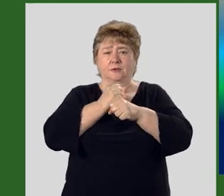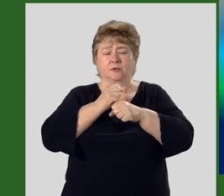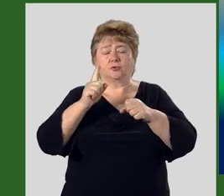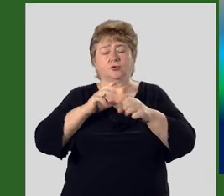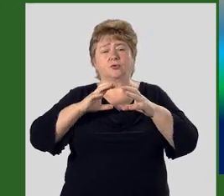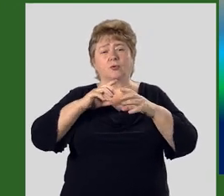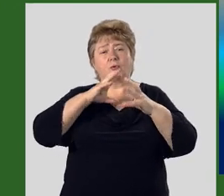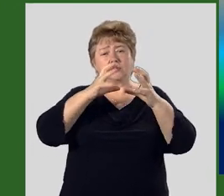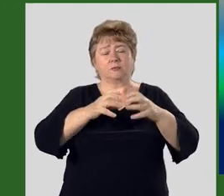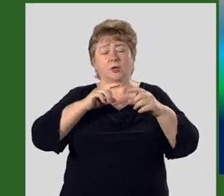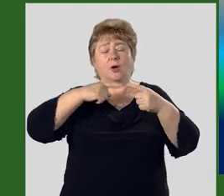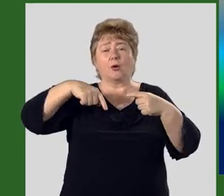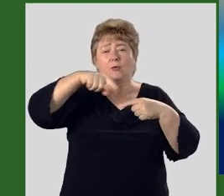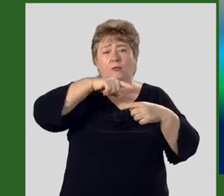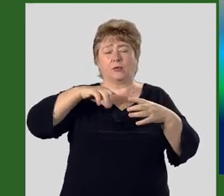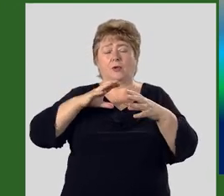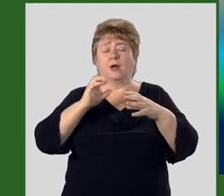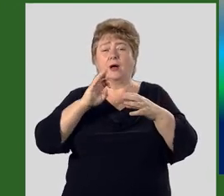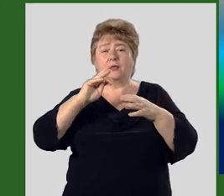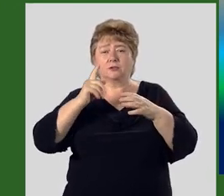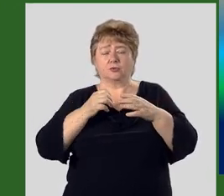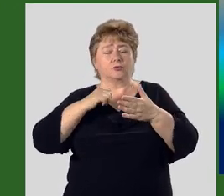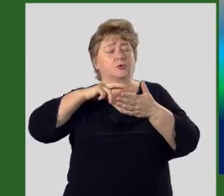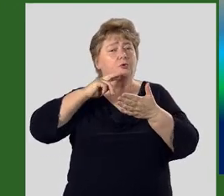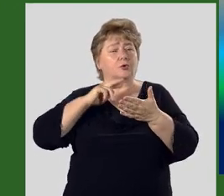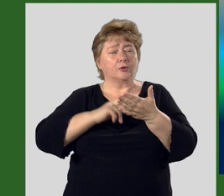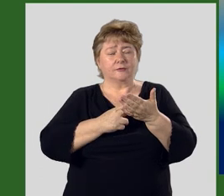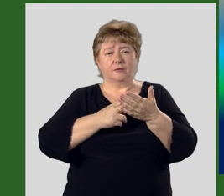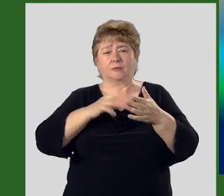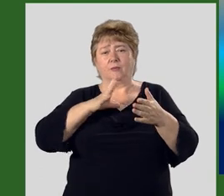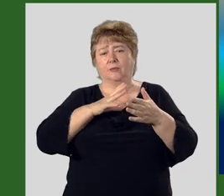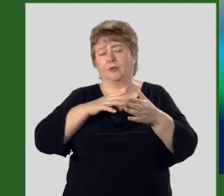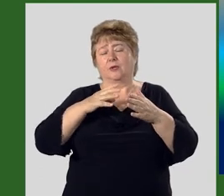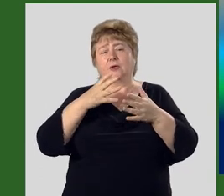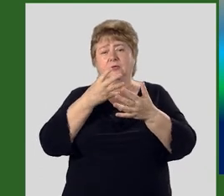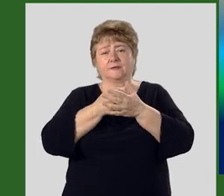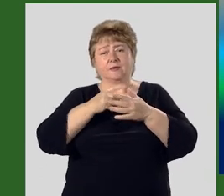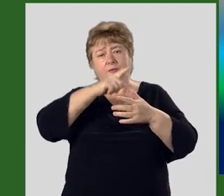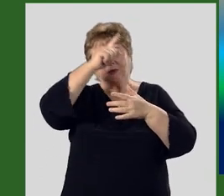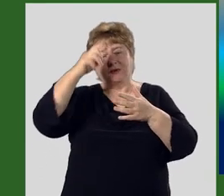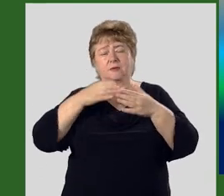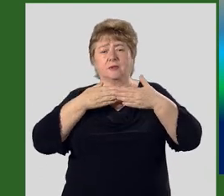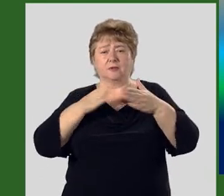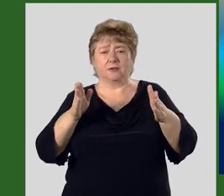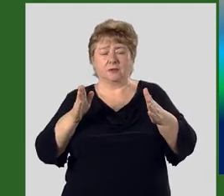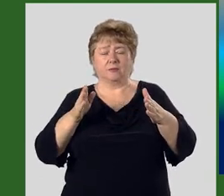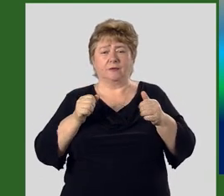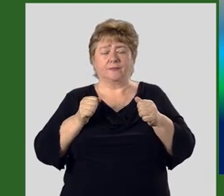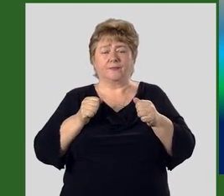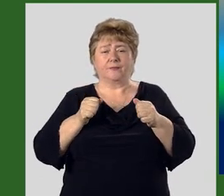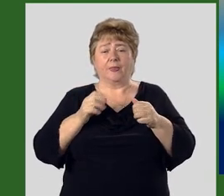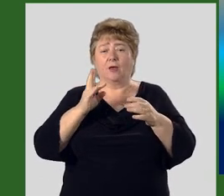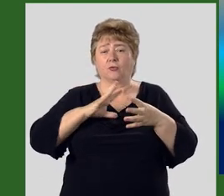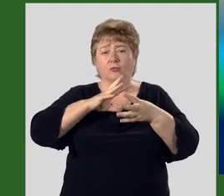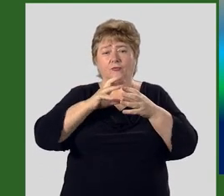что Земля круглая. Позже и Аристотель подтвердил эту теорию своими астрономическими открытиями.